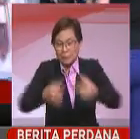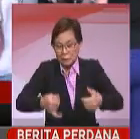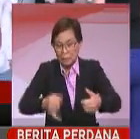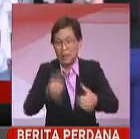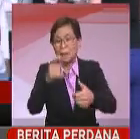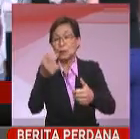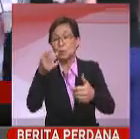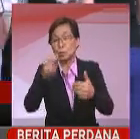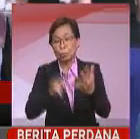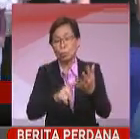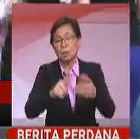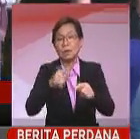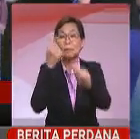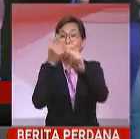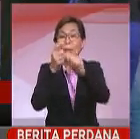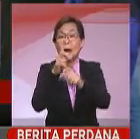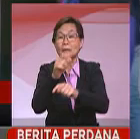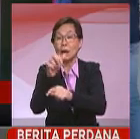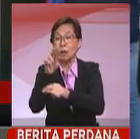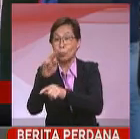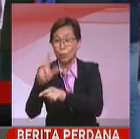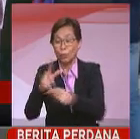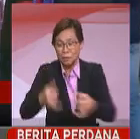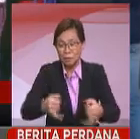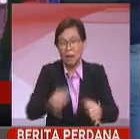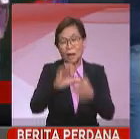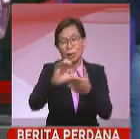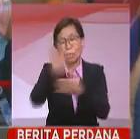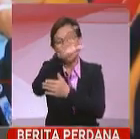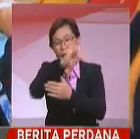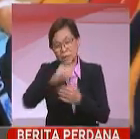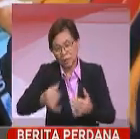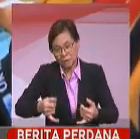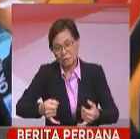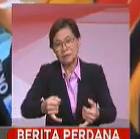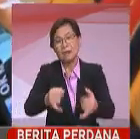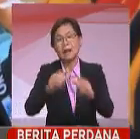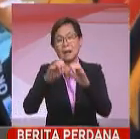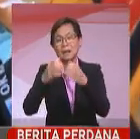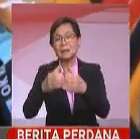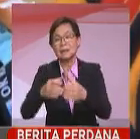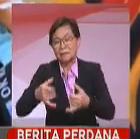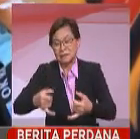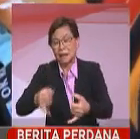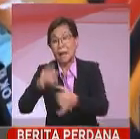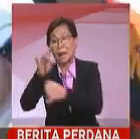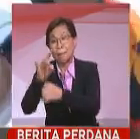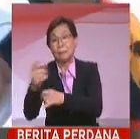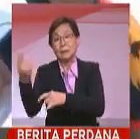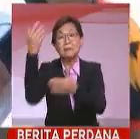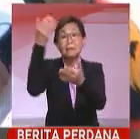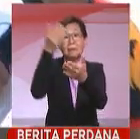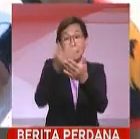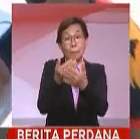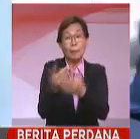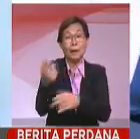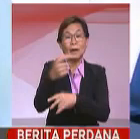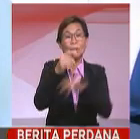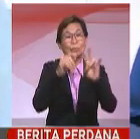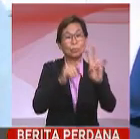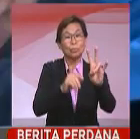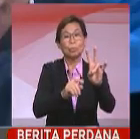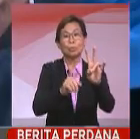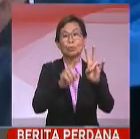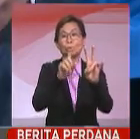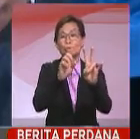Tun, kluster Tapak Bina Darul, kluster Jalan Kolej dan kluster Jalan 8. Sehingga hari ini, terdapat 701